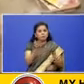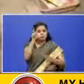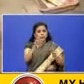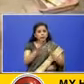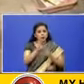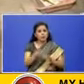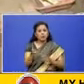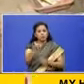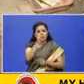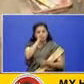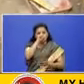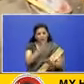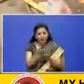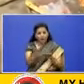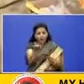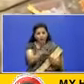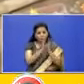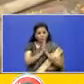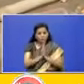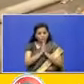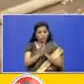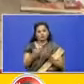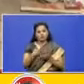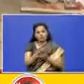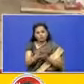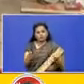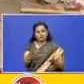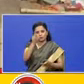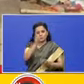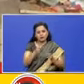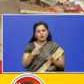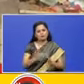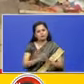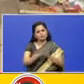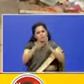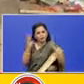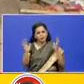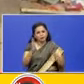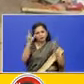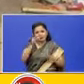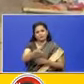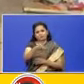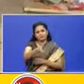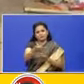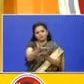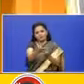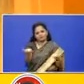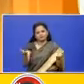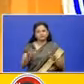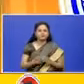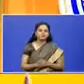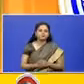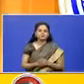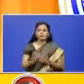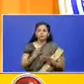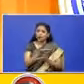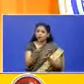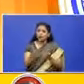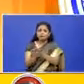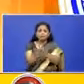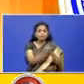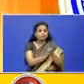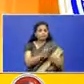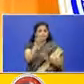हर आस्थावान को मेरी तरफ से बहुत बहुत शुभकामनाएं। मेरे प्यारे